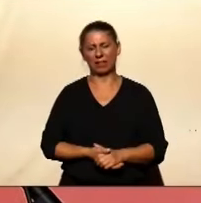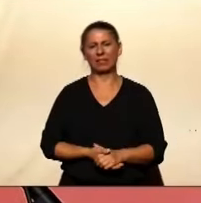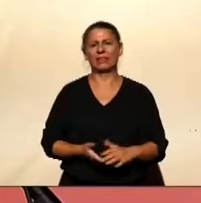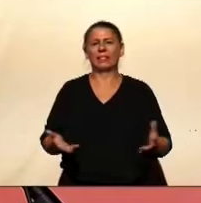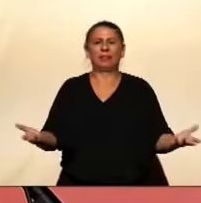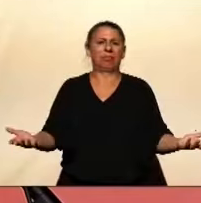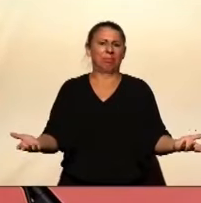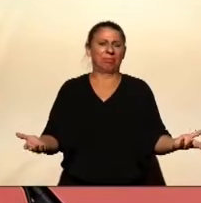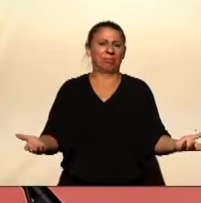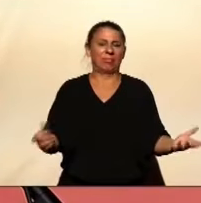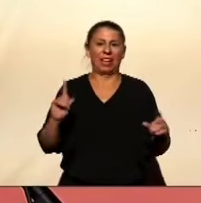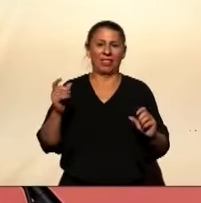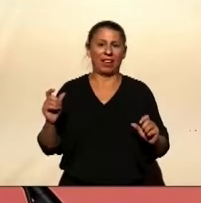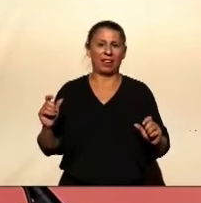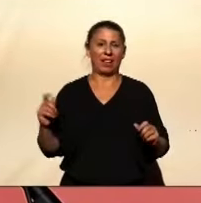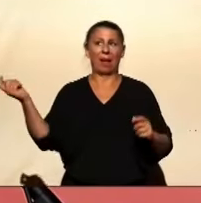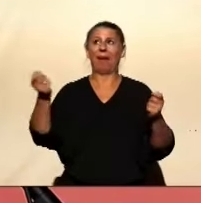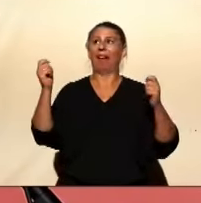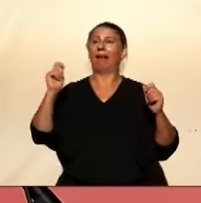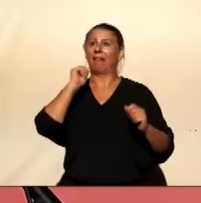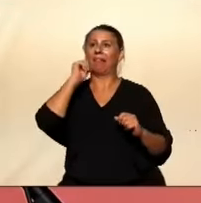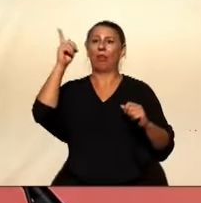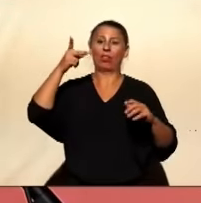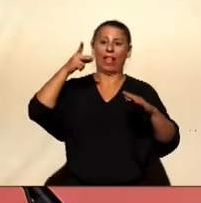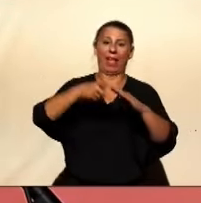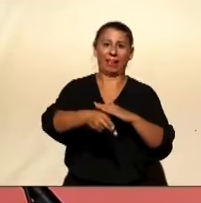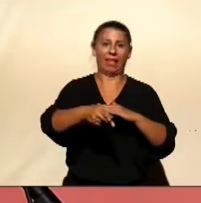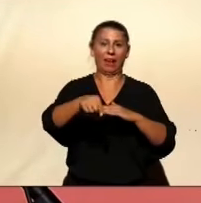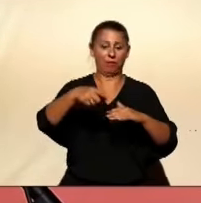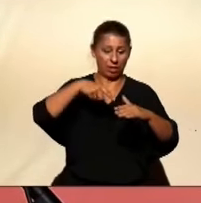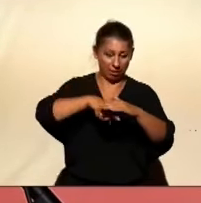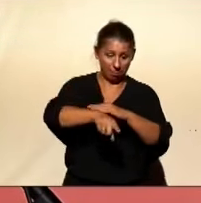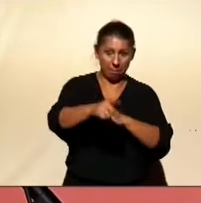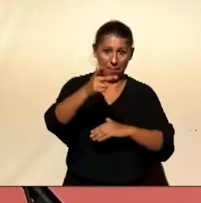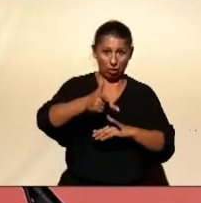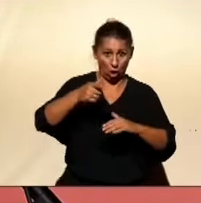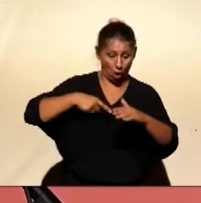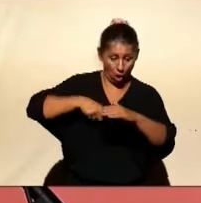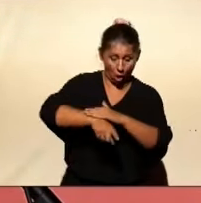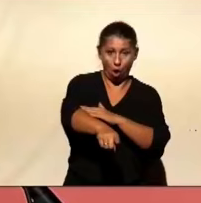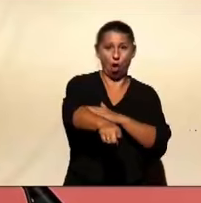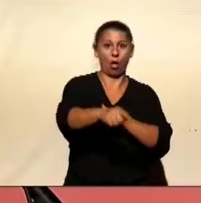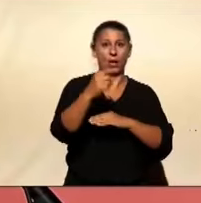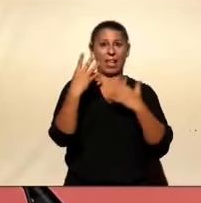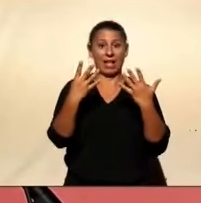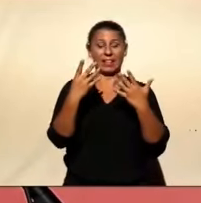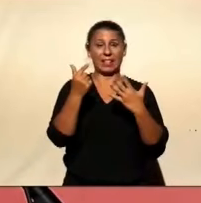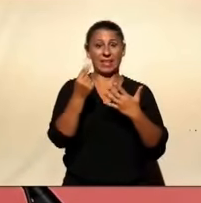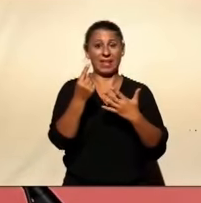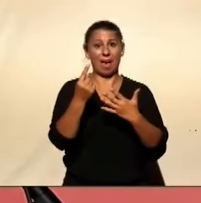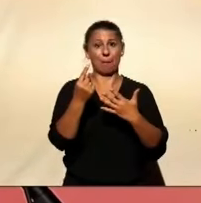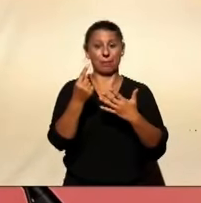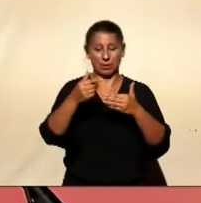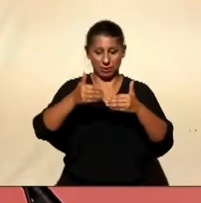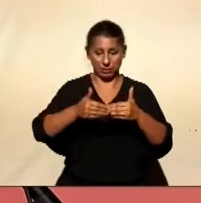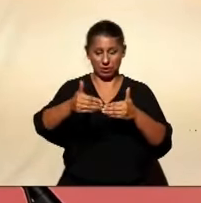είναι και για πανηγύρια τα εγγένεια μιας γραμμής μετρό 9,5 όλων και